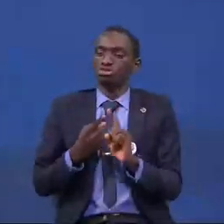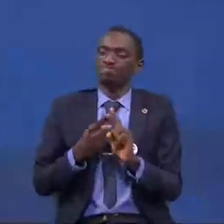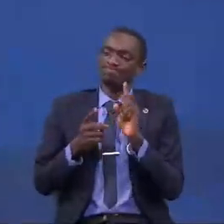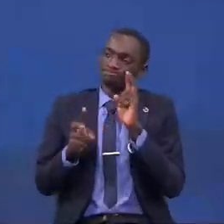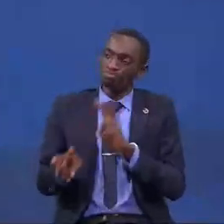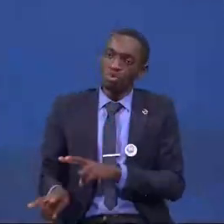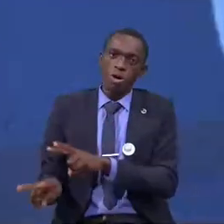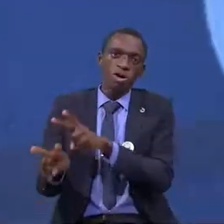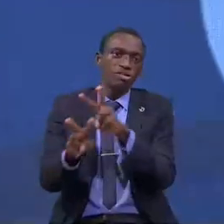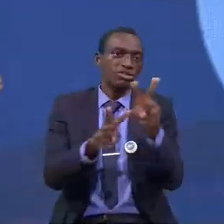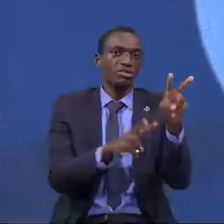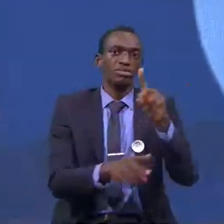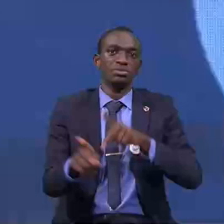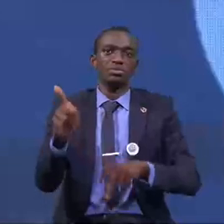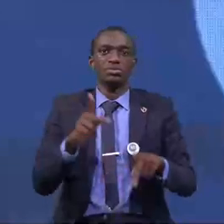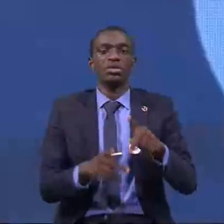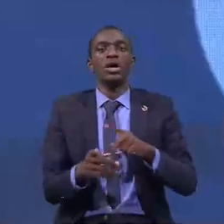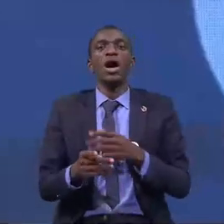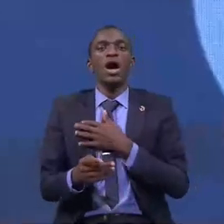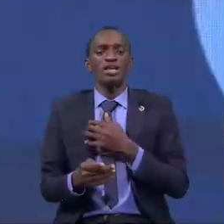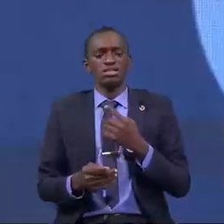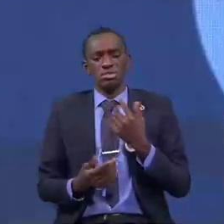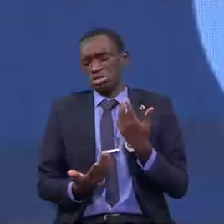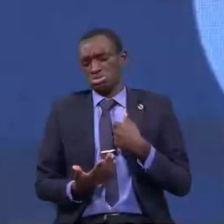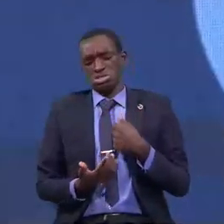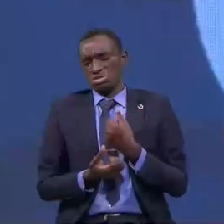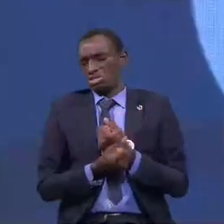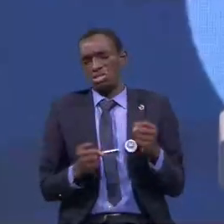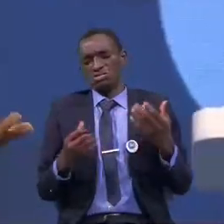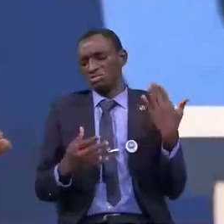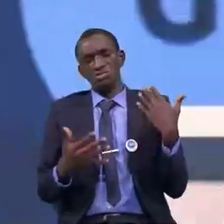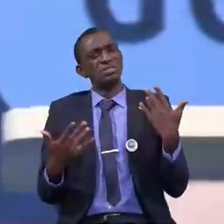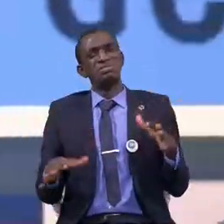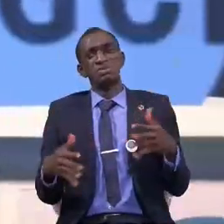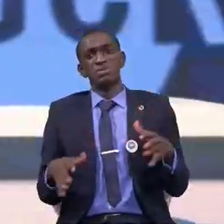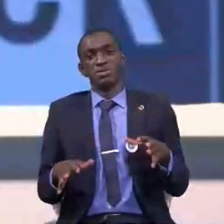Je viens comme des spectateurs. Et dit, ah, je suis déjà sauvé.